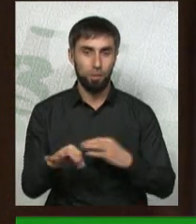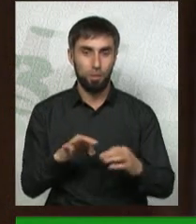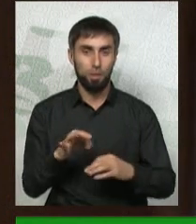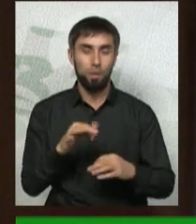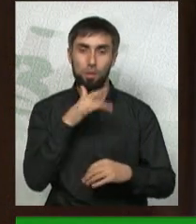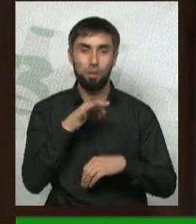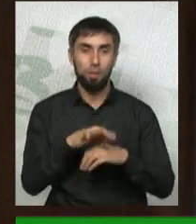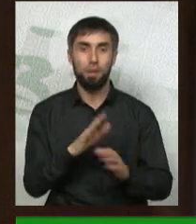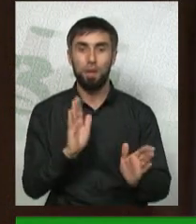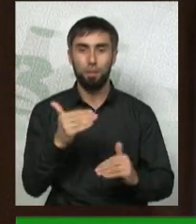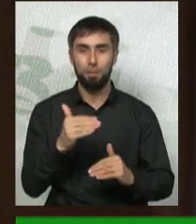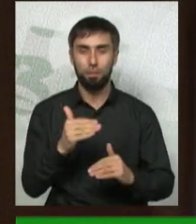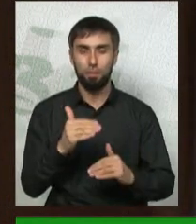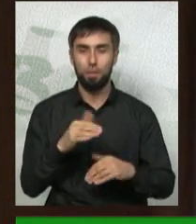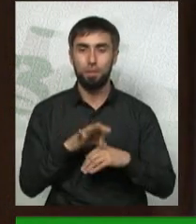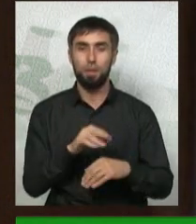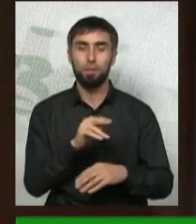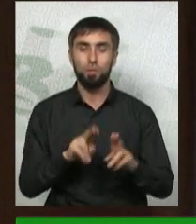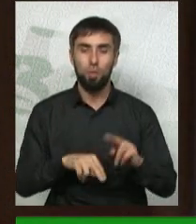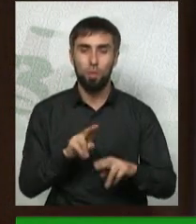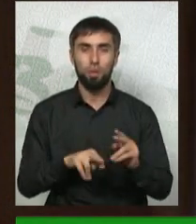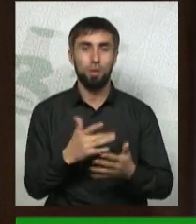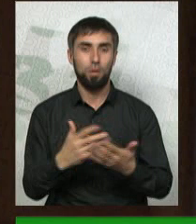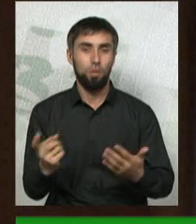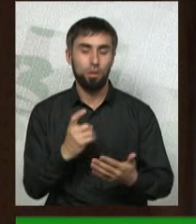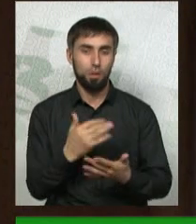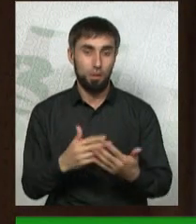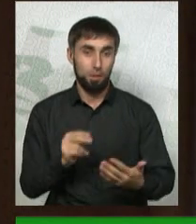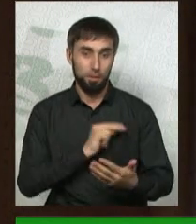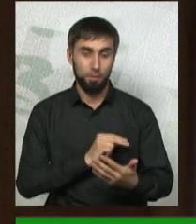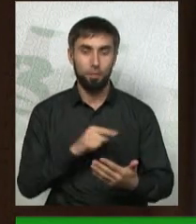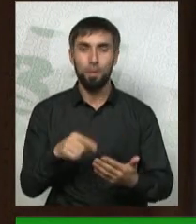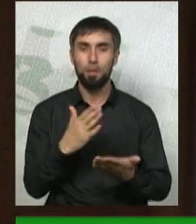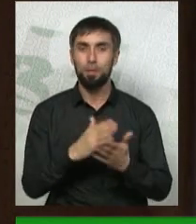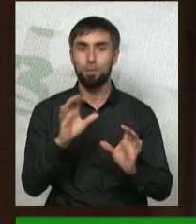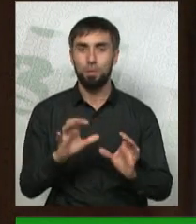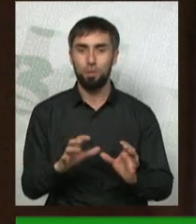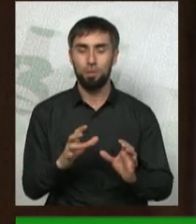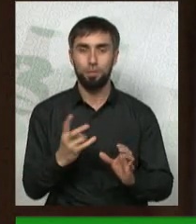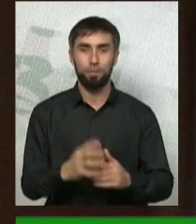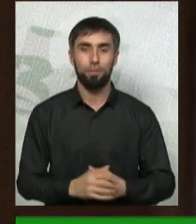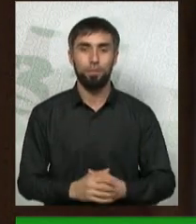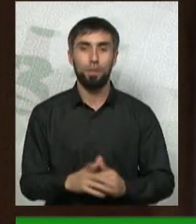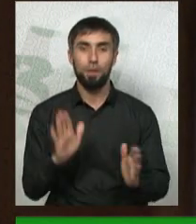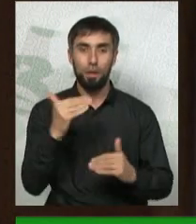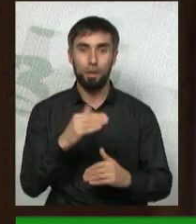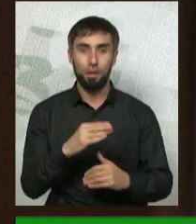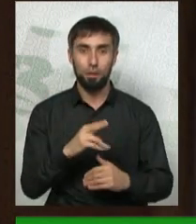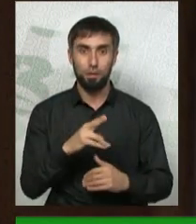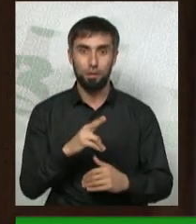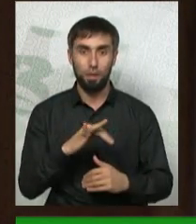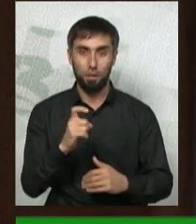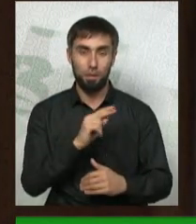проведения строительных, мелиоративных, хозяйственных и иных работ. В частности, именно в рамках данных работ